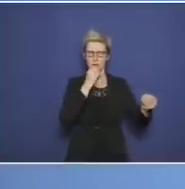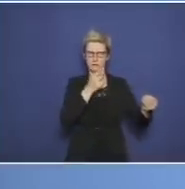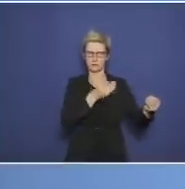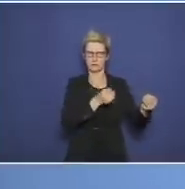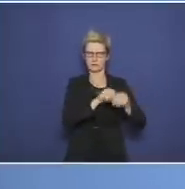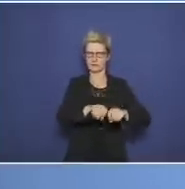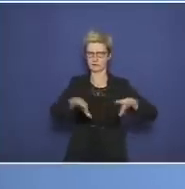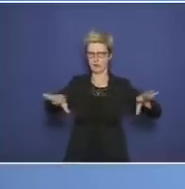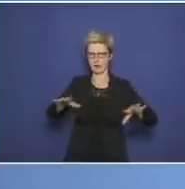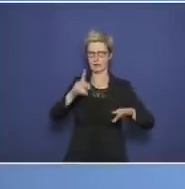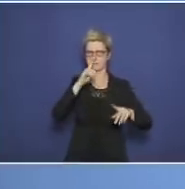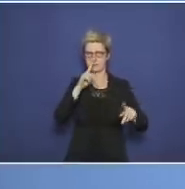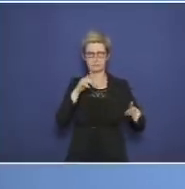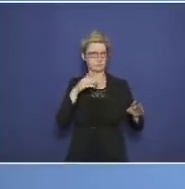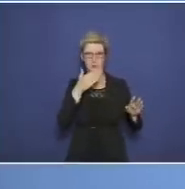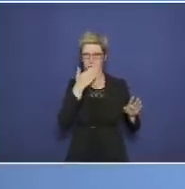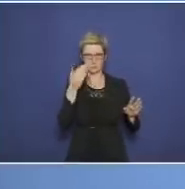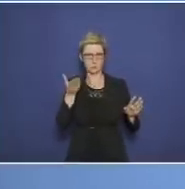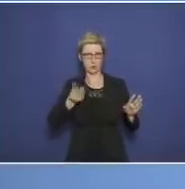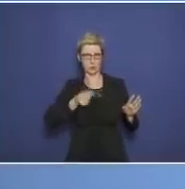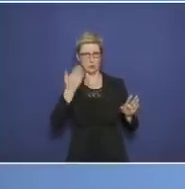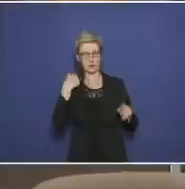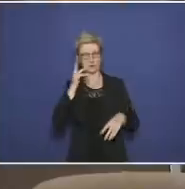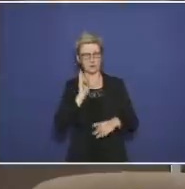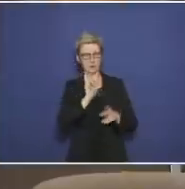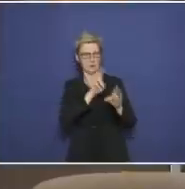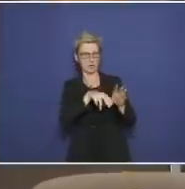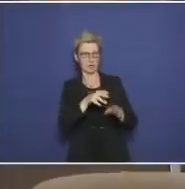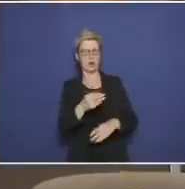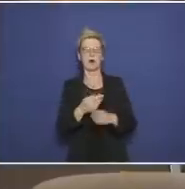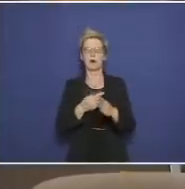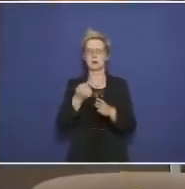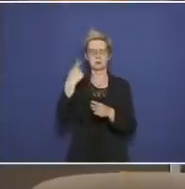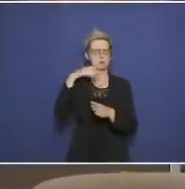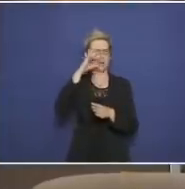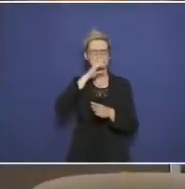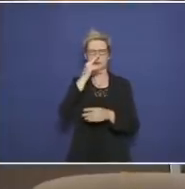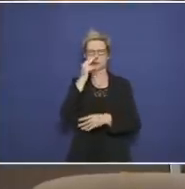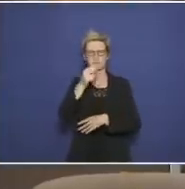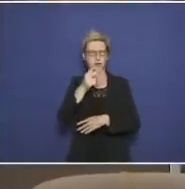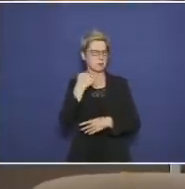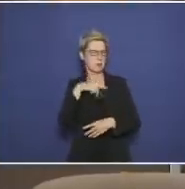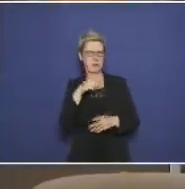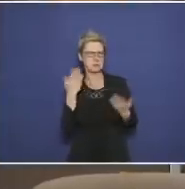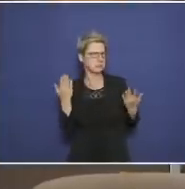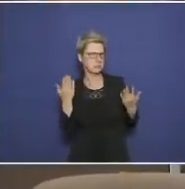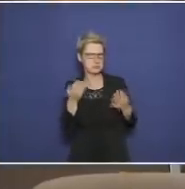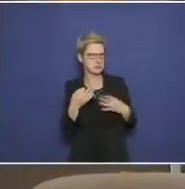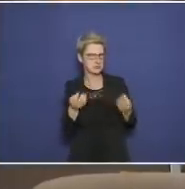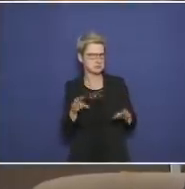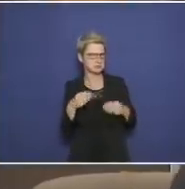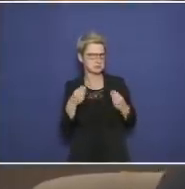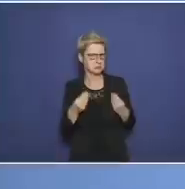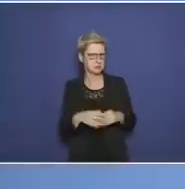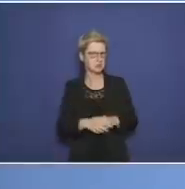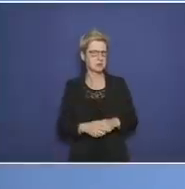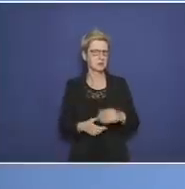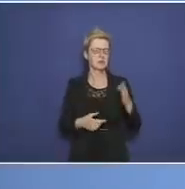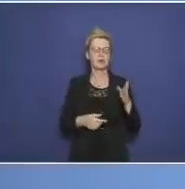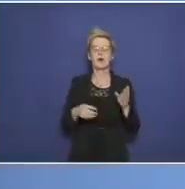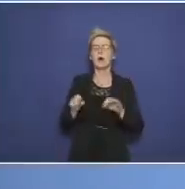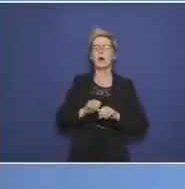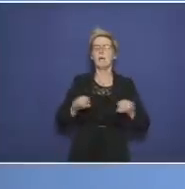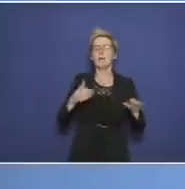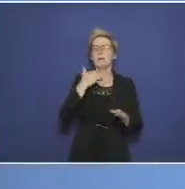verweise ich Sie gern nochmal darauf. Okay, ich habe es nicht gesehen. Ich habe es nochmal gestern Abend geguckt, aber ich habe es nicht gesehen. Ja, also uns sind Medienberichte